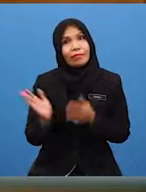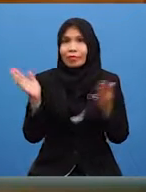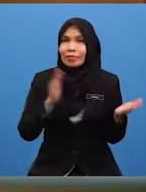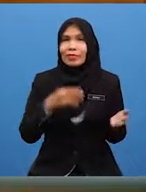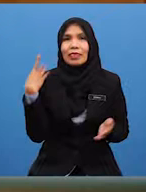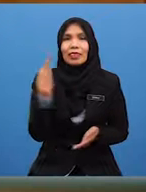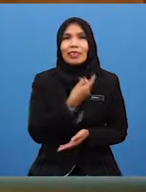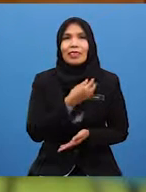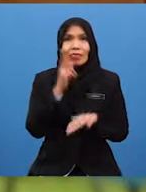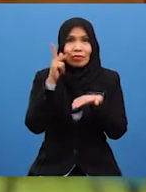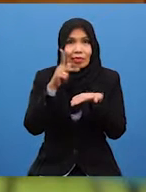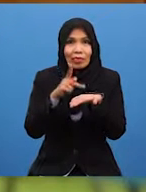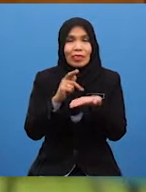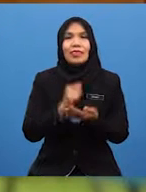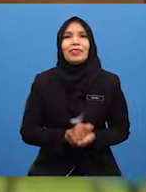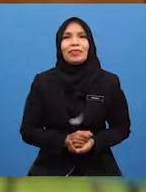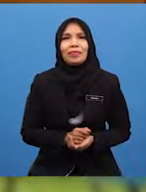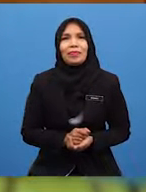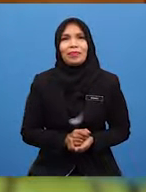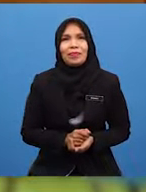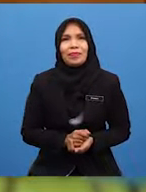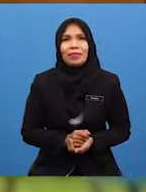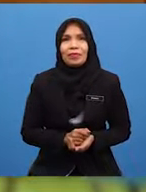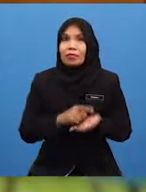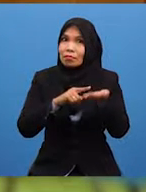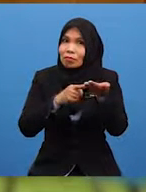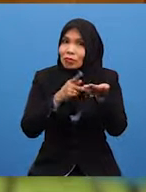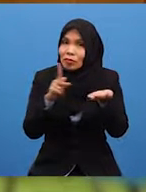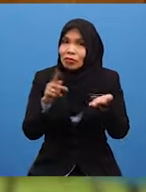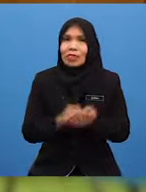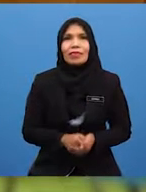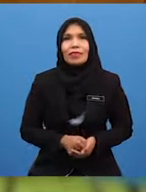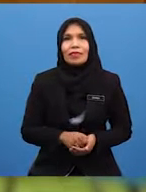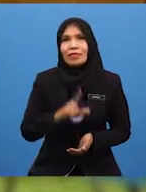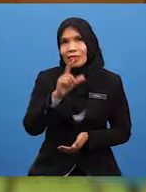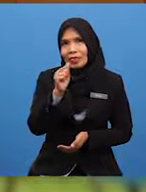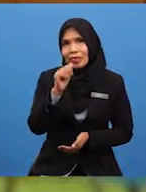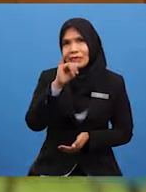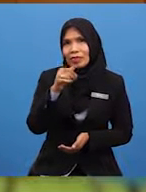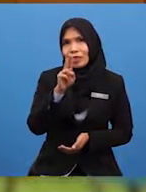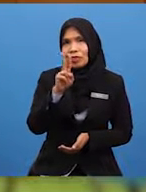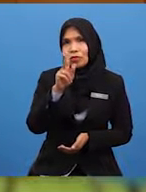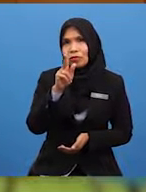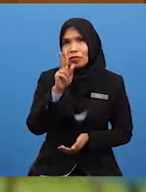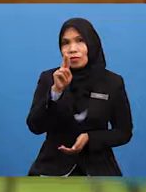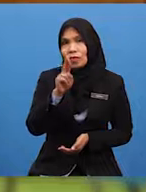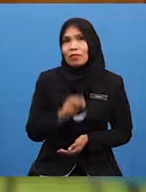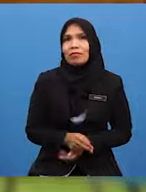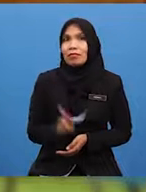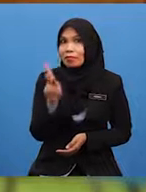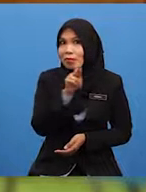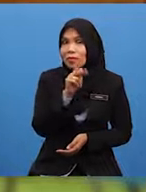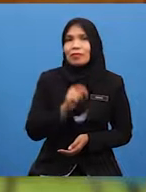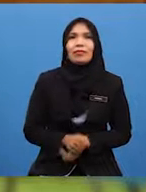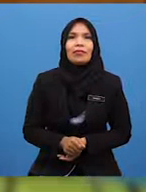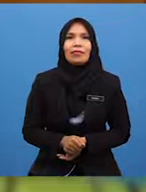mengikut lajur. Kita mulakan dengan lajur di sebelah kiri.